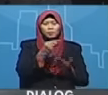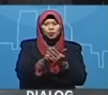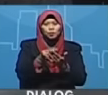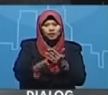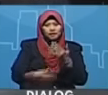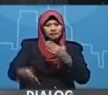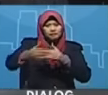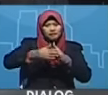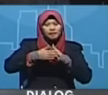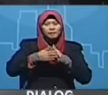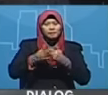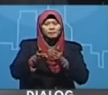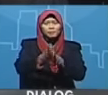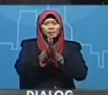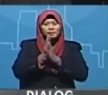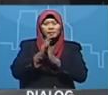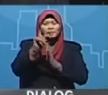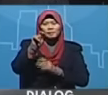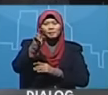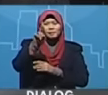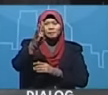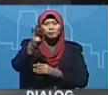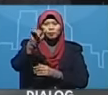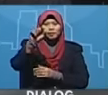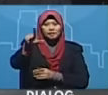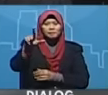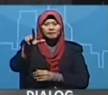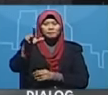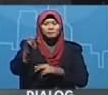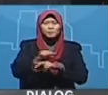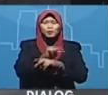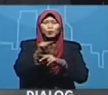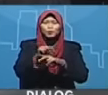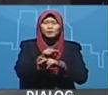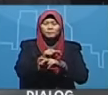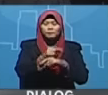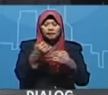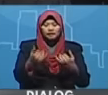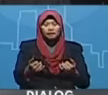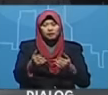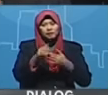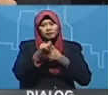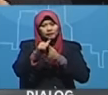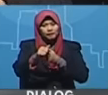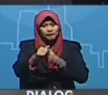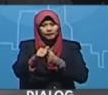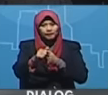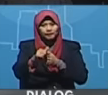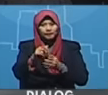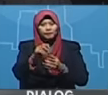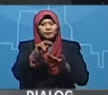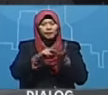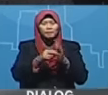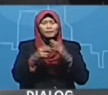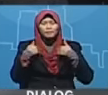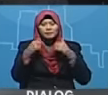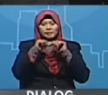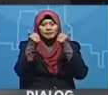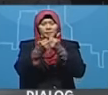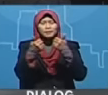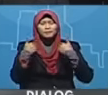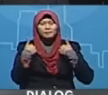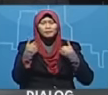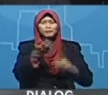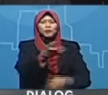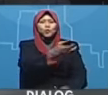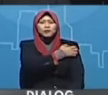berlaku tuntutan, kita minta ke tribunal pengguna. Jadi platform yang kita ada, agensi yang ada bidang kuasa masing-masing akan melaksanakan